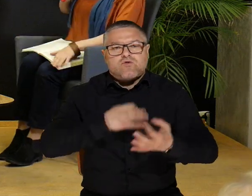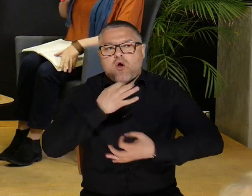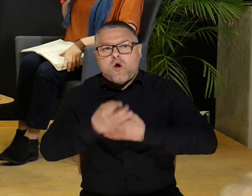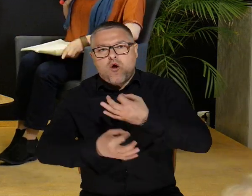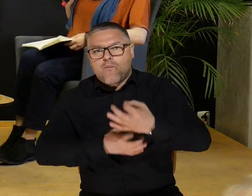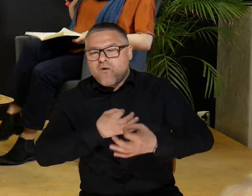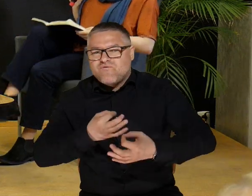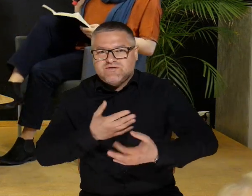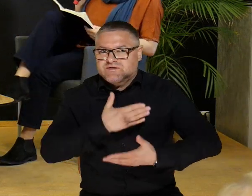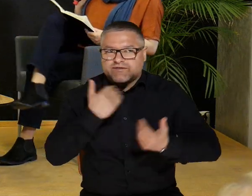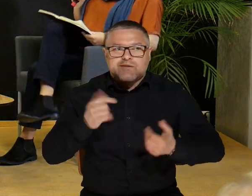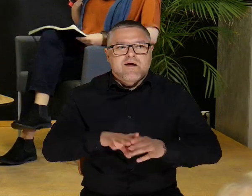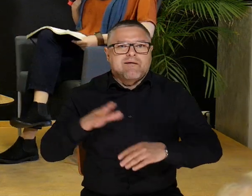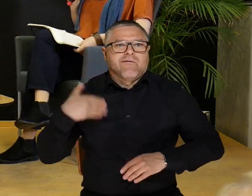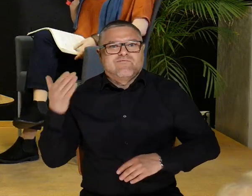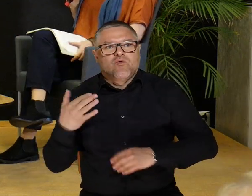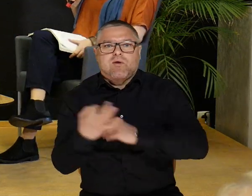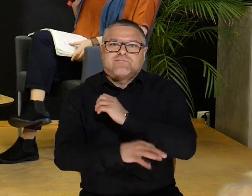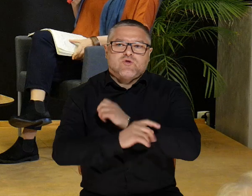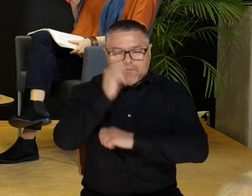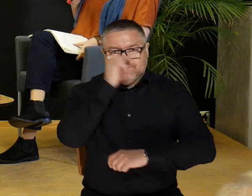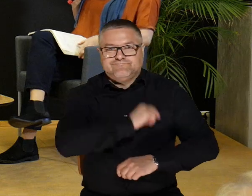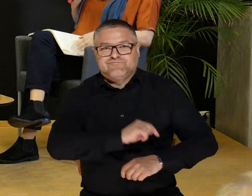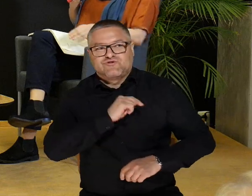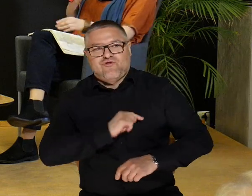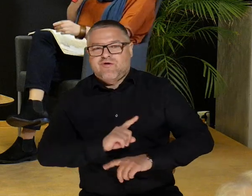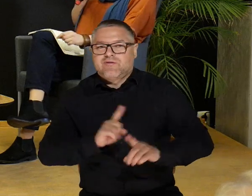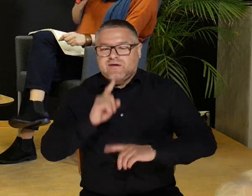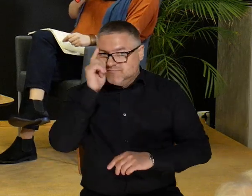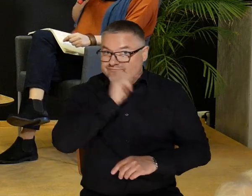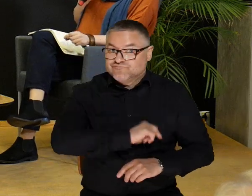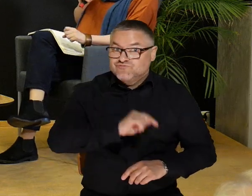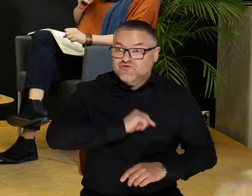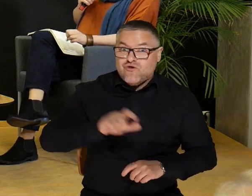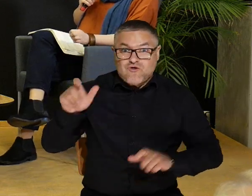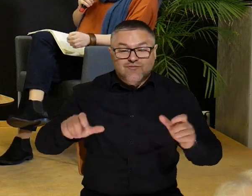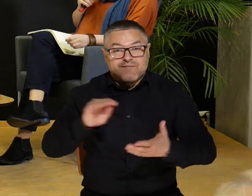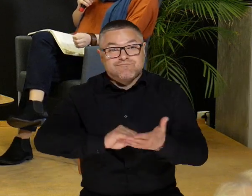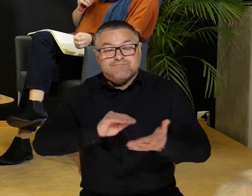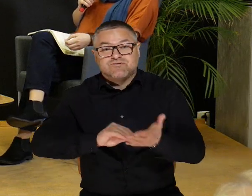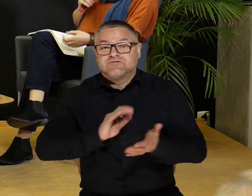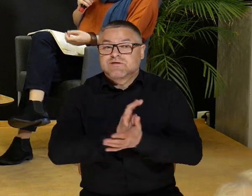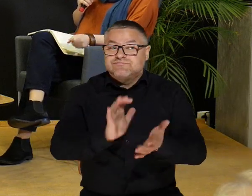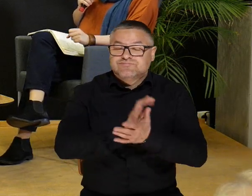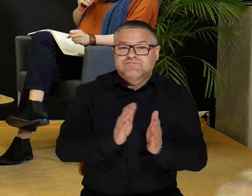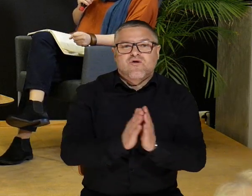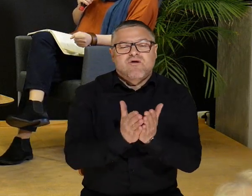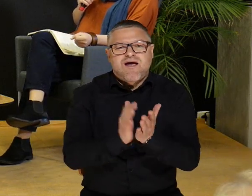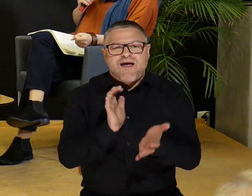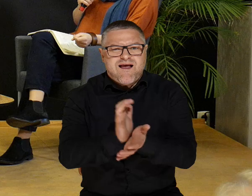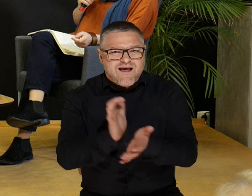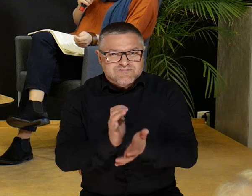wypowiedzi akademickiej psychologa, że raczej psychologowie piszą artykuły do czasopism.